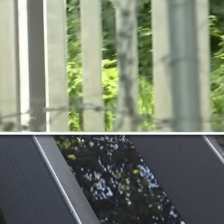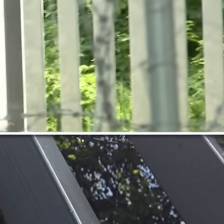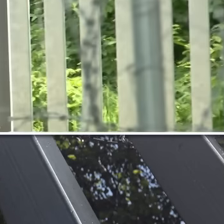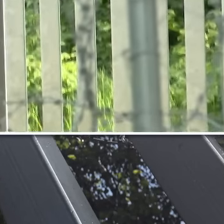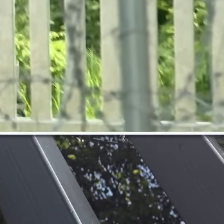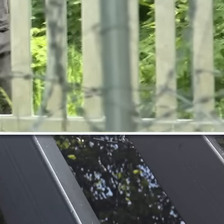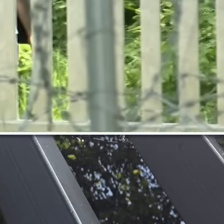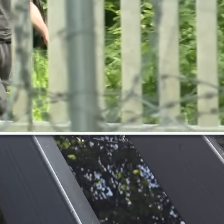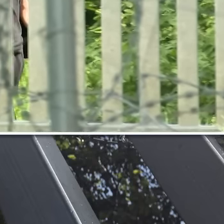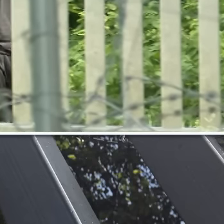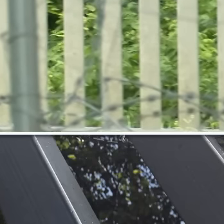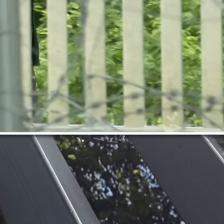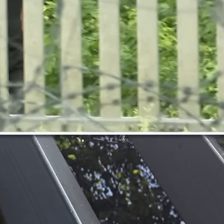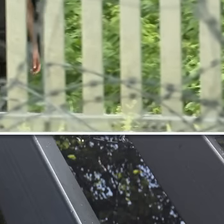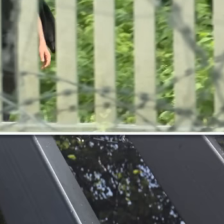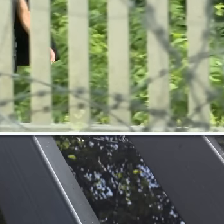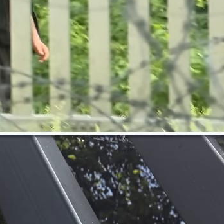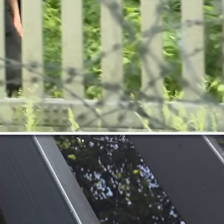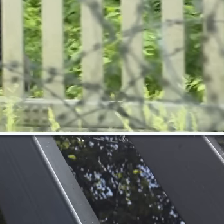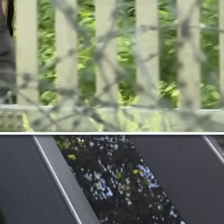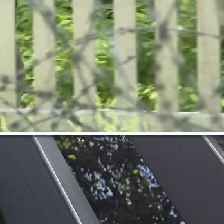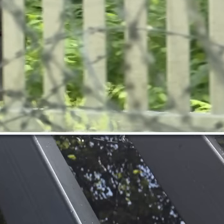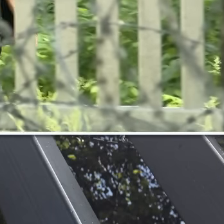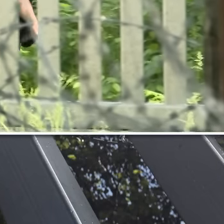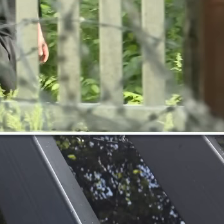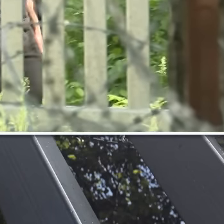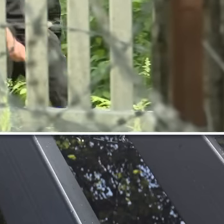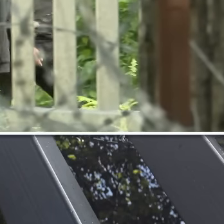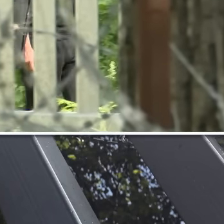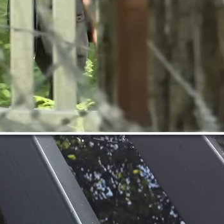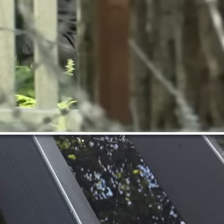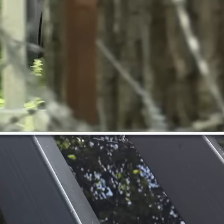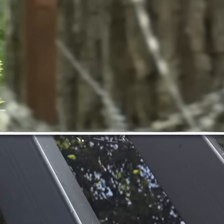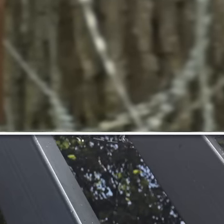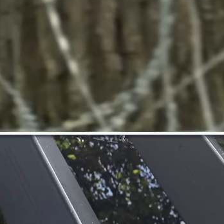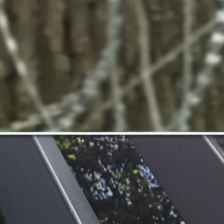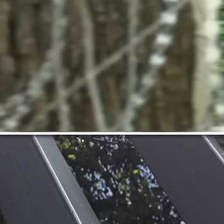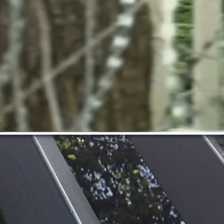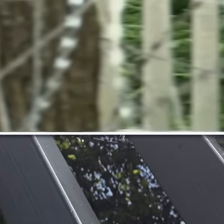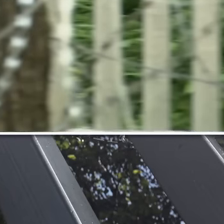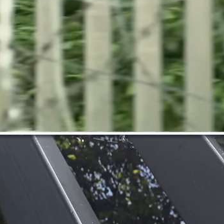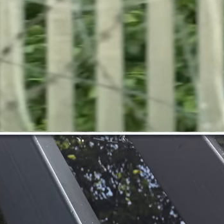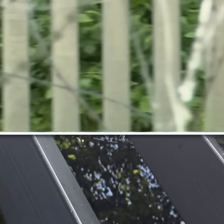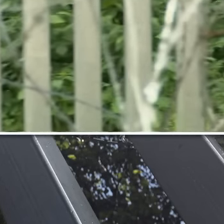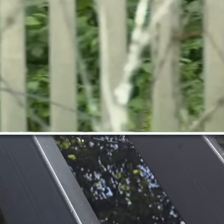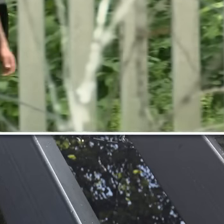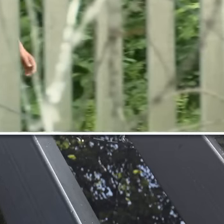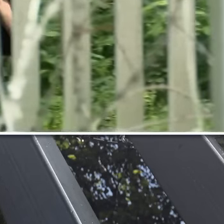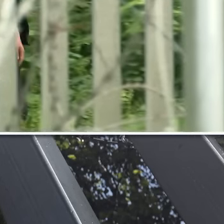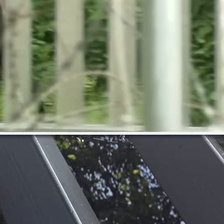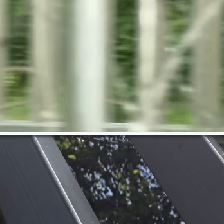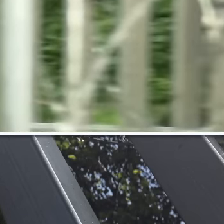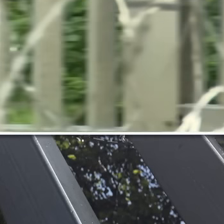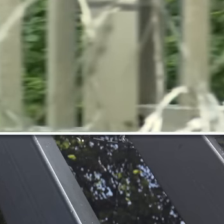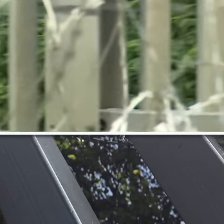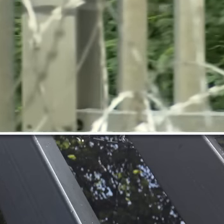władze Australii, kraju powszechnie uważanego za demokratyczny, potrafiły sparaliżować